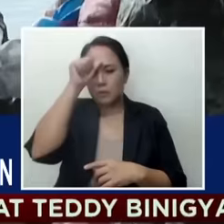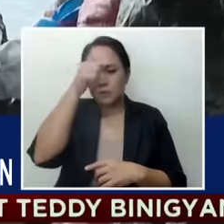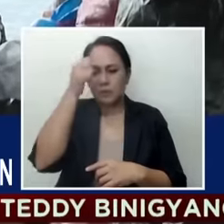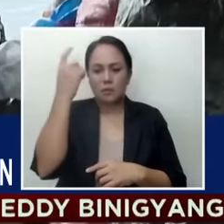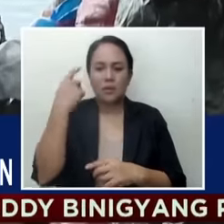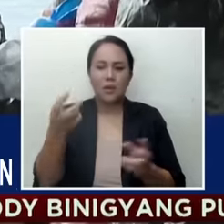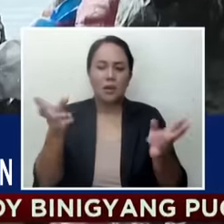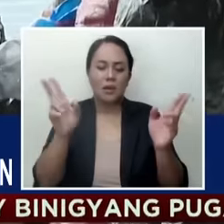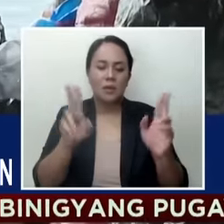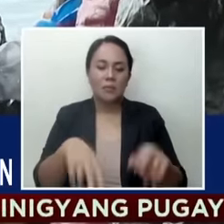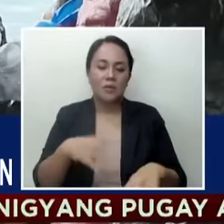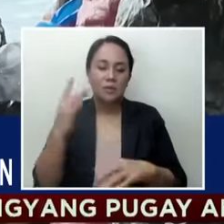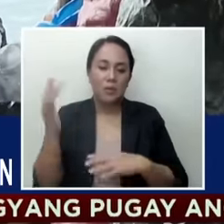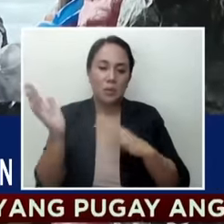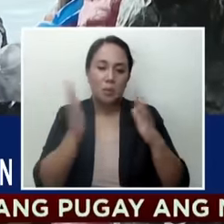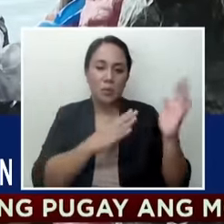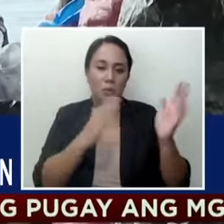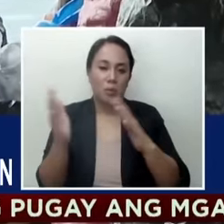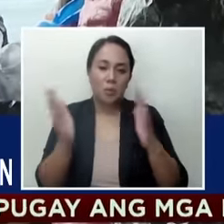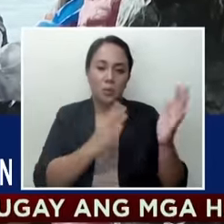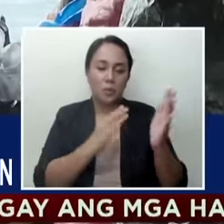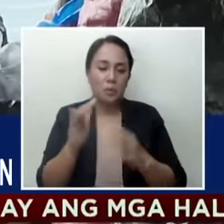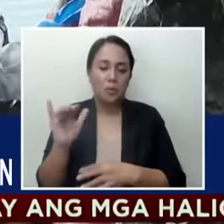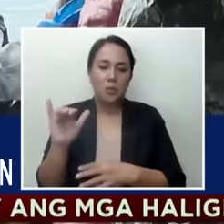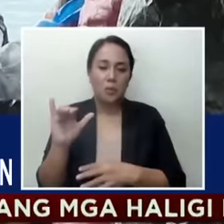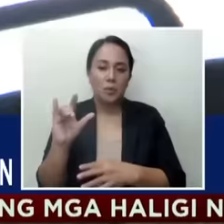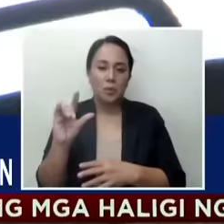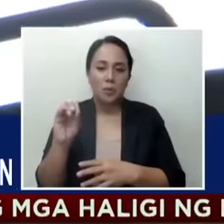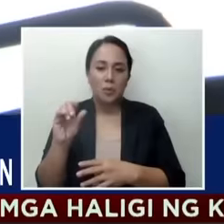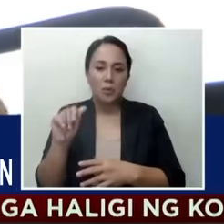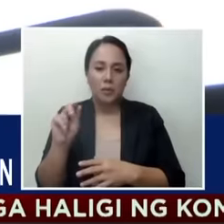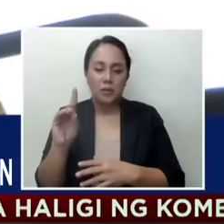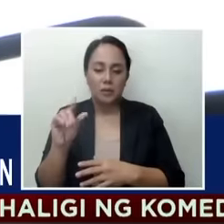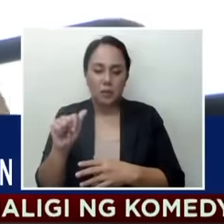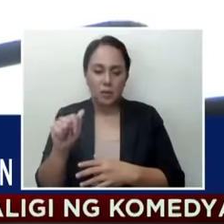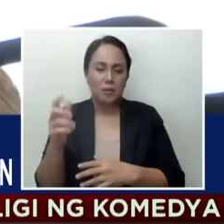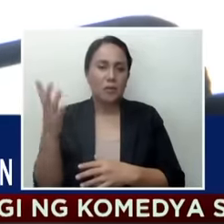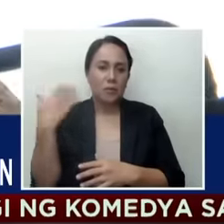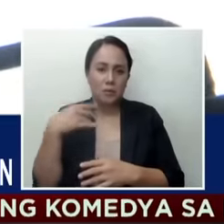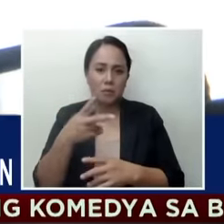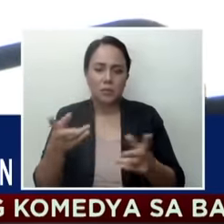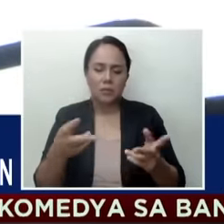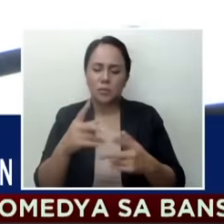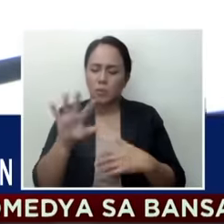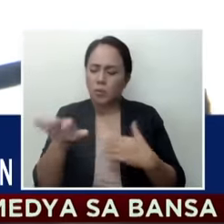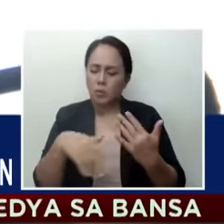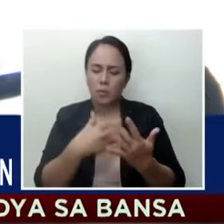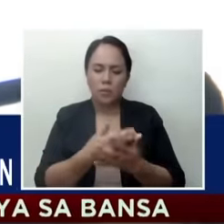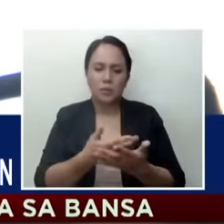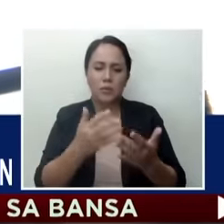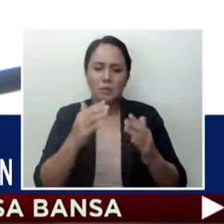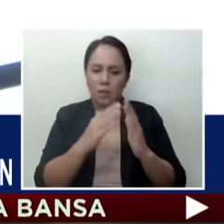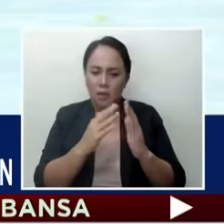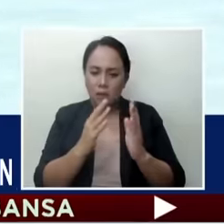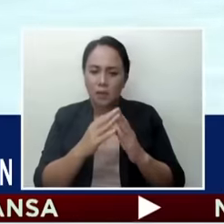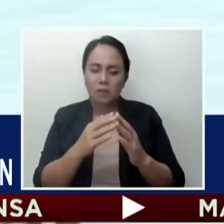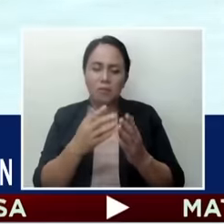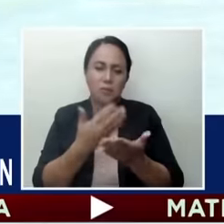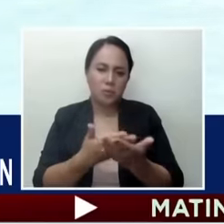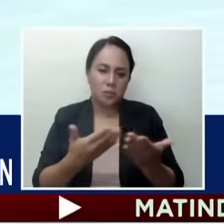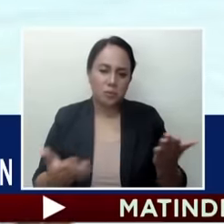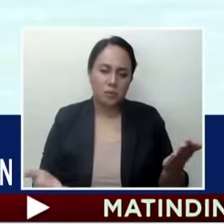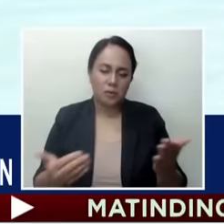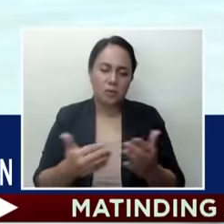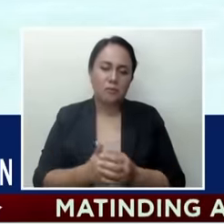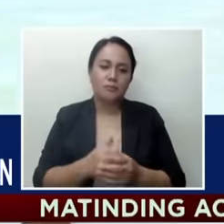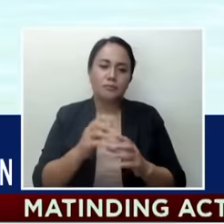sa pagragasa ng Super Typhoon Yolanda sa kanilang lugar. Lahat ng kanilang naipundar, bahay, mga gamit,